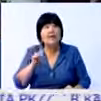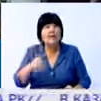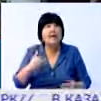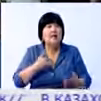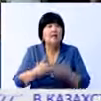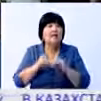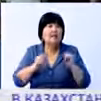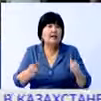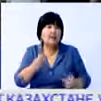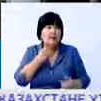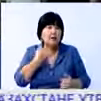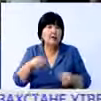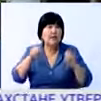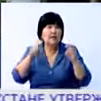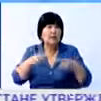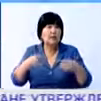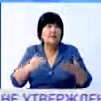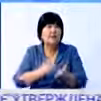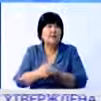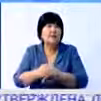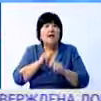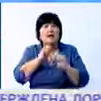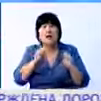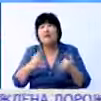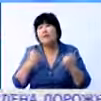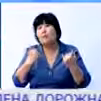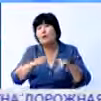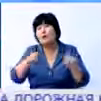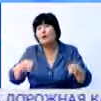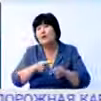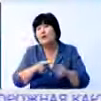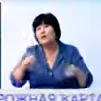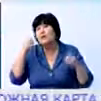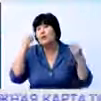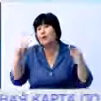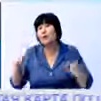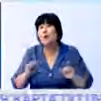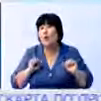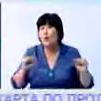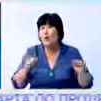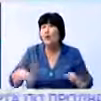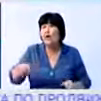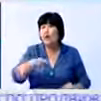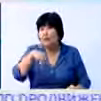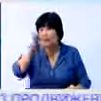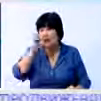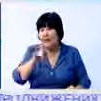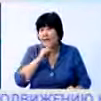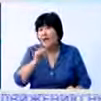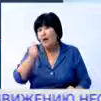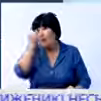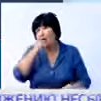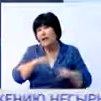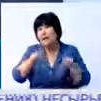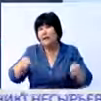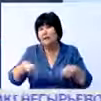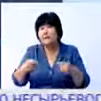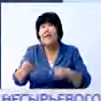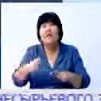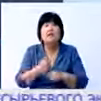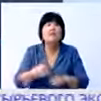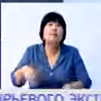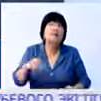в развитие языков ряд специалистов сферы были награждены почетными грамотами Министерства культуры и спорта Республики Казахстан, благодарственными письмами Акима